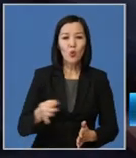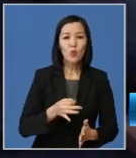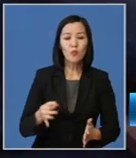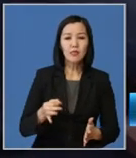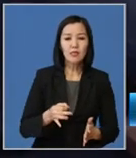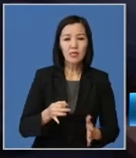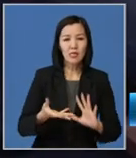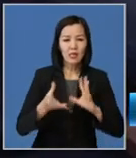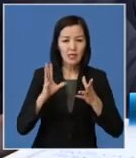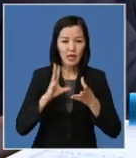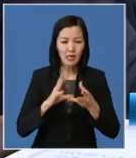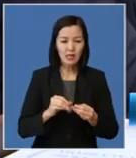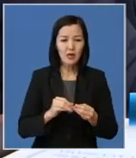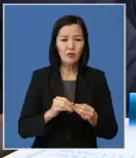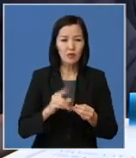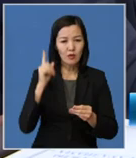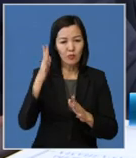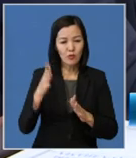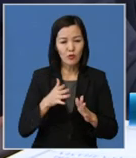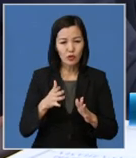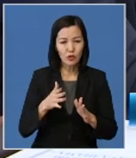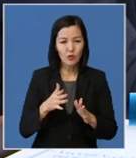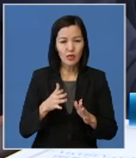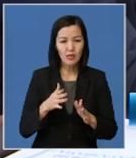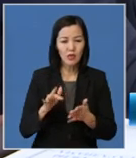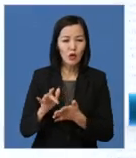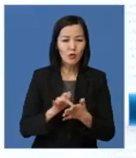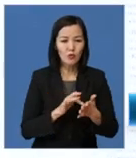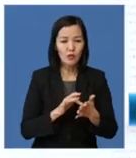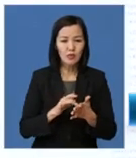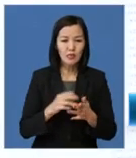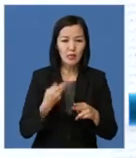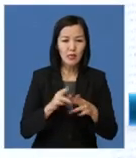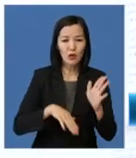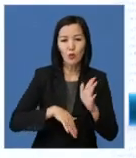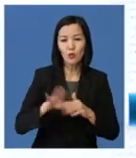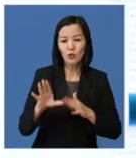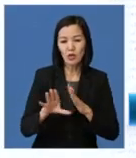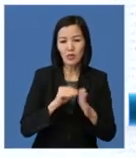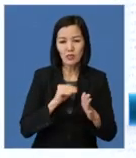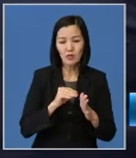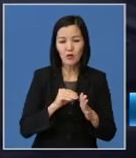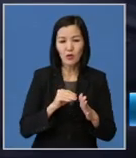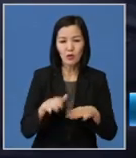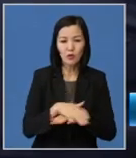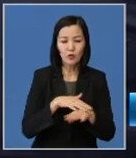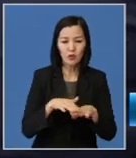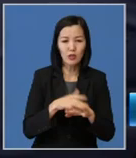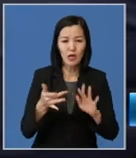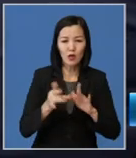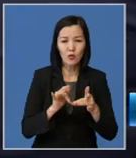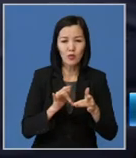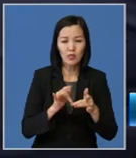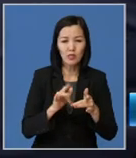және болжау орталығының мамандары Жетісудың ең үздік туристік орындарын анықтау үшін тұрғындар арасында әлеуметтік желіде